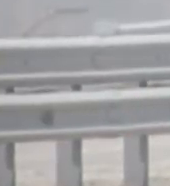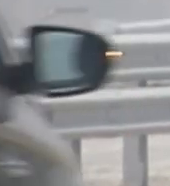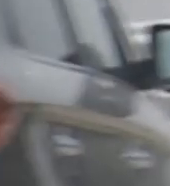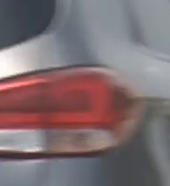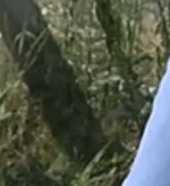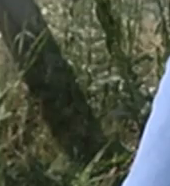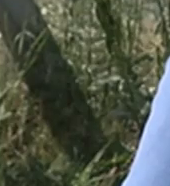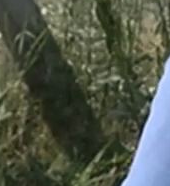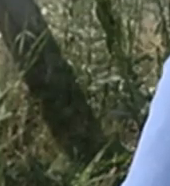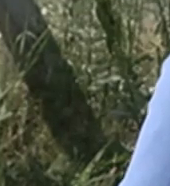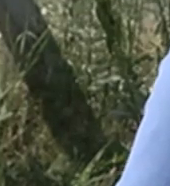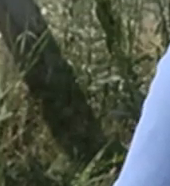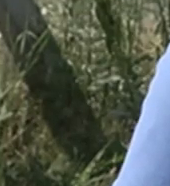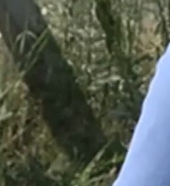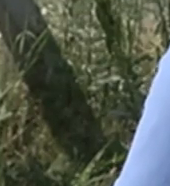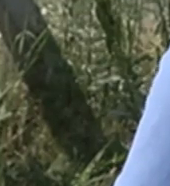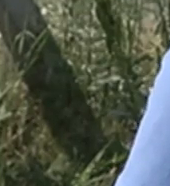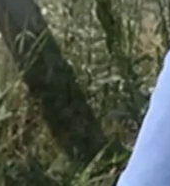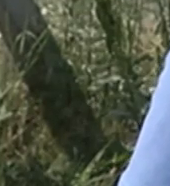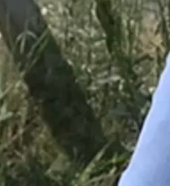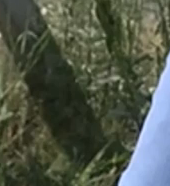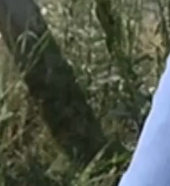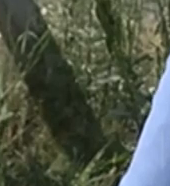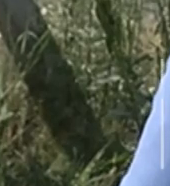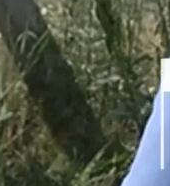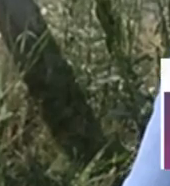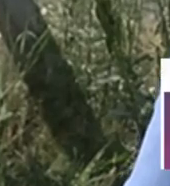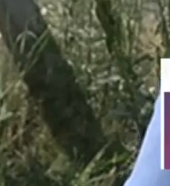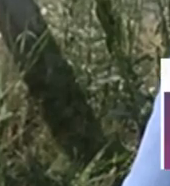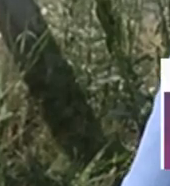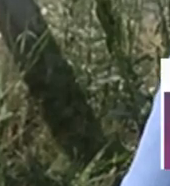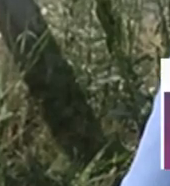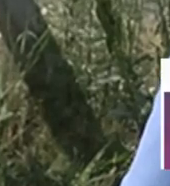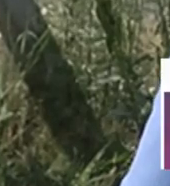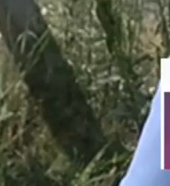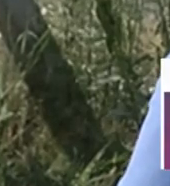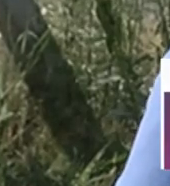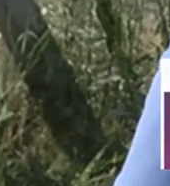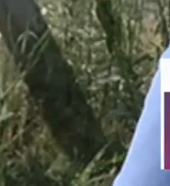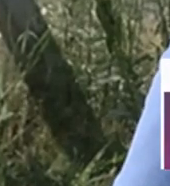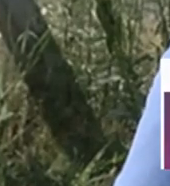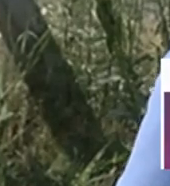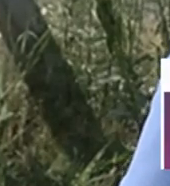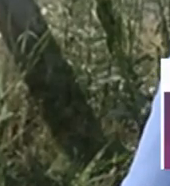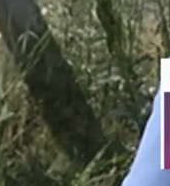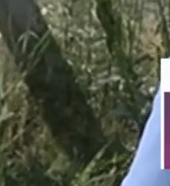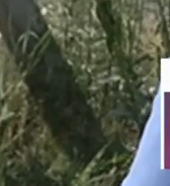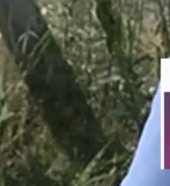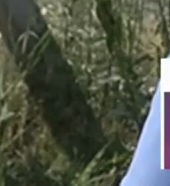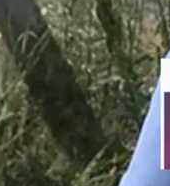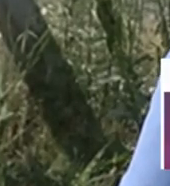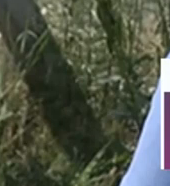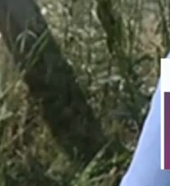частных лиц. Две частные компании здесь обслуживают, то есть это получается компания ТОО «Тазажер», а также ТОО